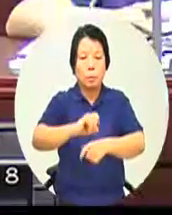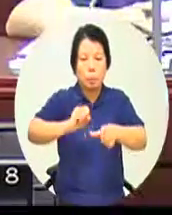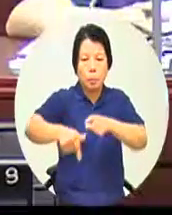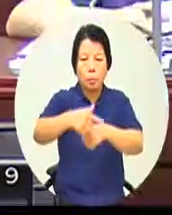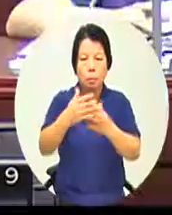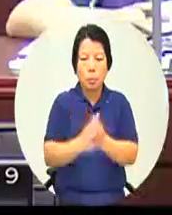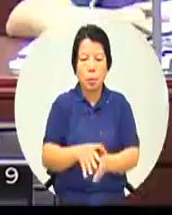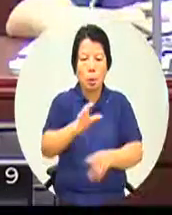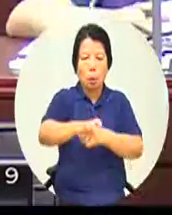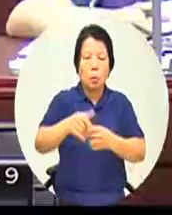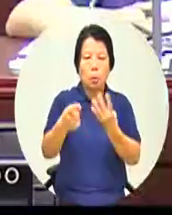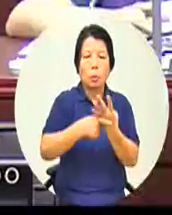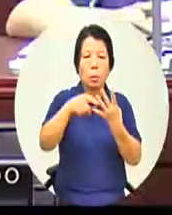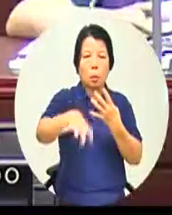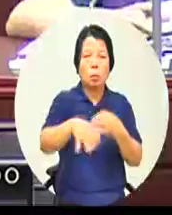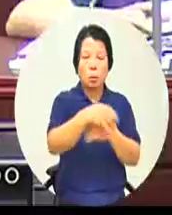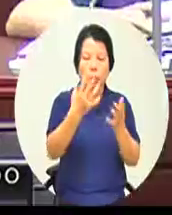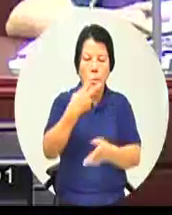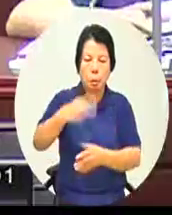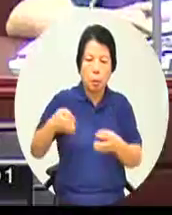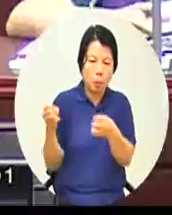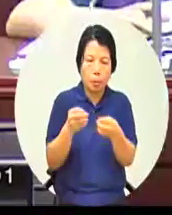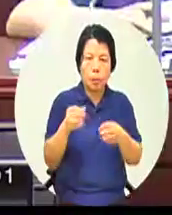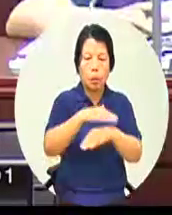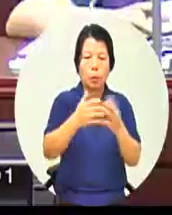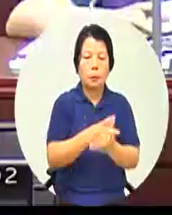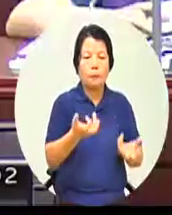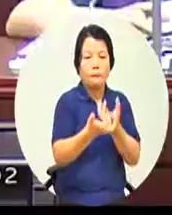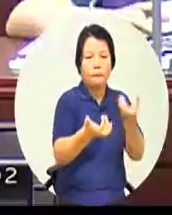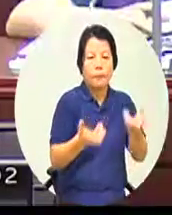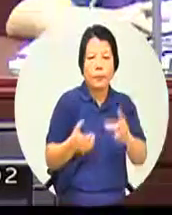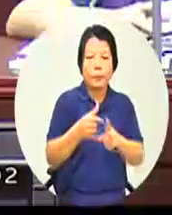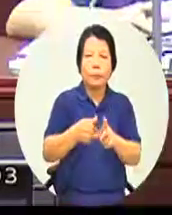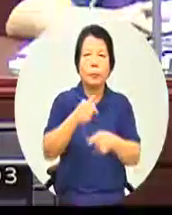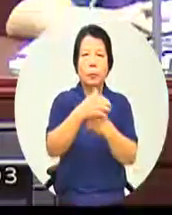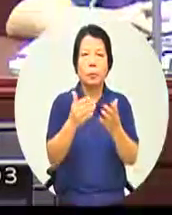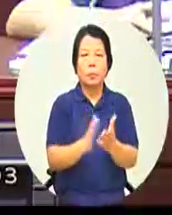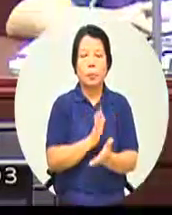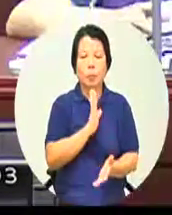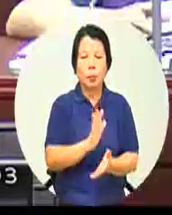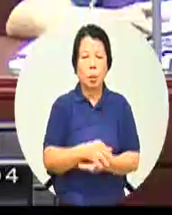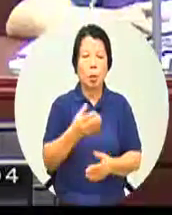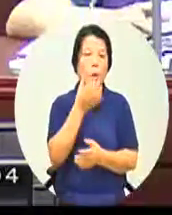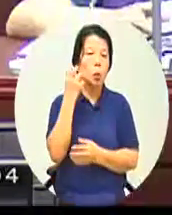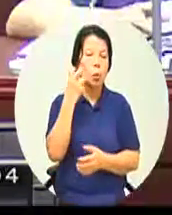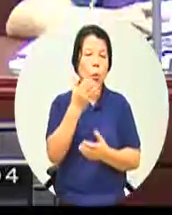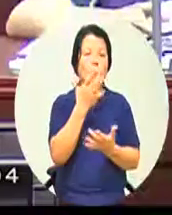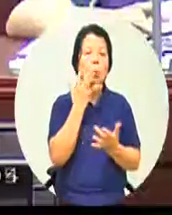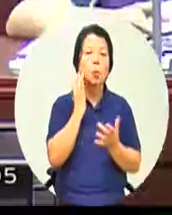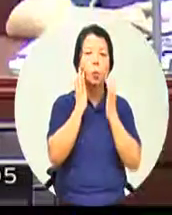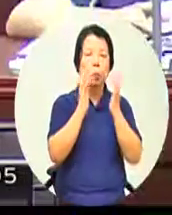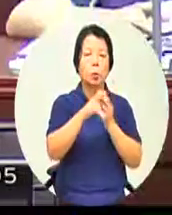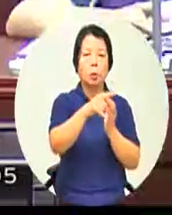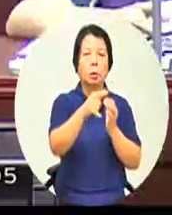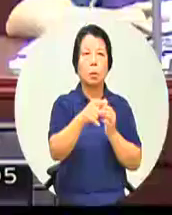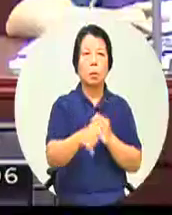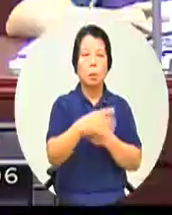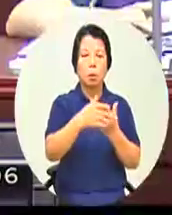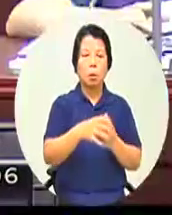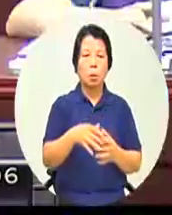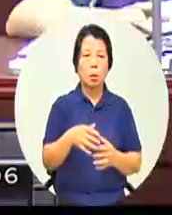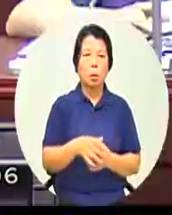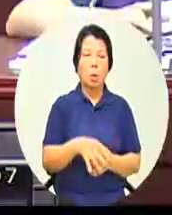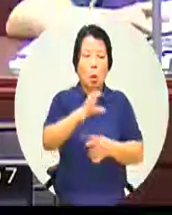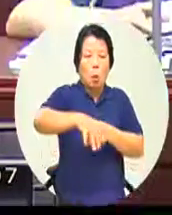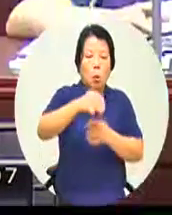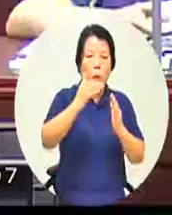这个农业局再做讨论，也许分区就有分区的我们的蔬果生产的这个农家